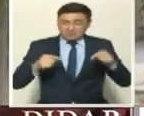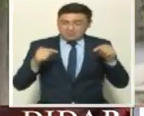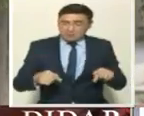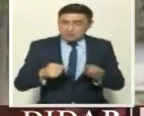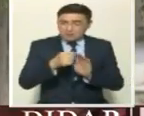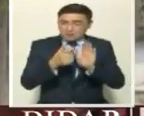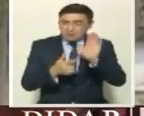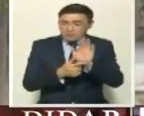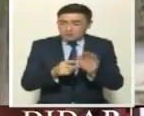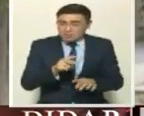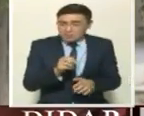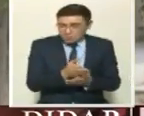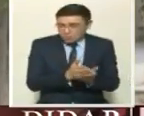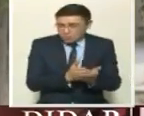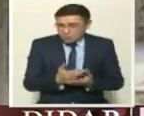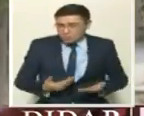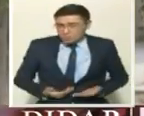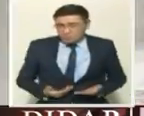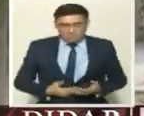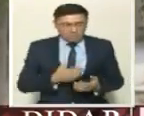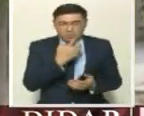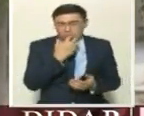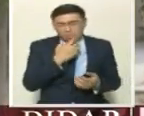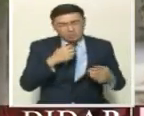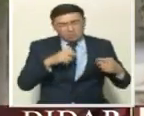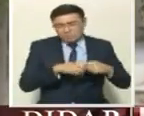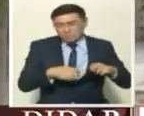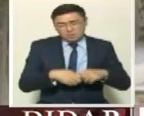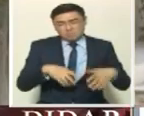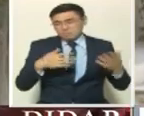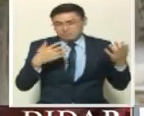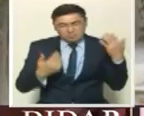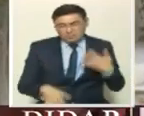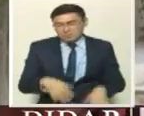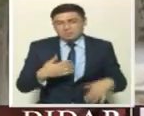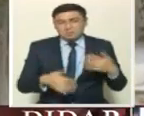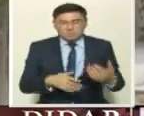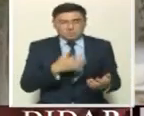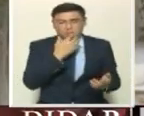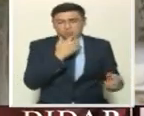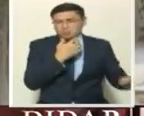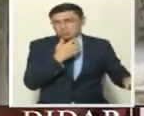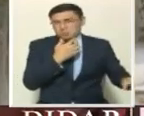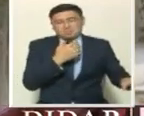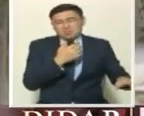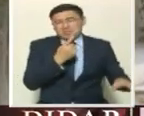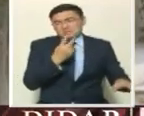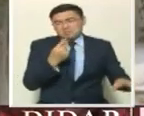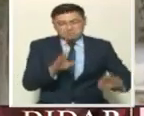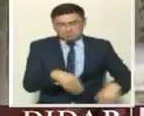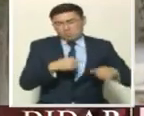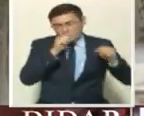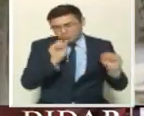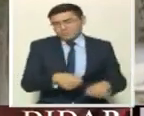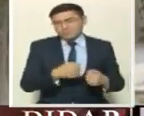лет проблема с отоплением не заканчивается квартиры не прогревается вроде как будто дали отопление но через два опять